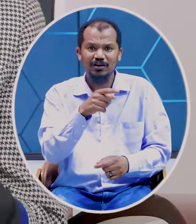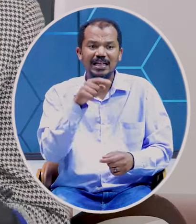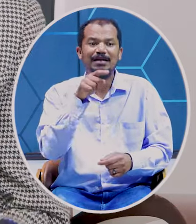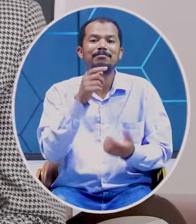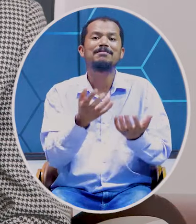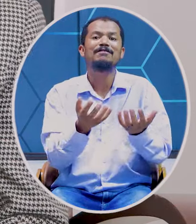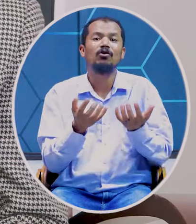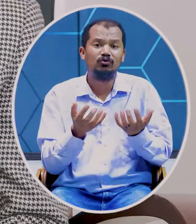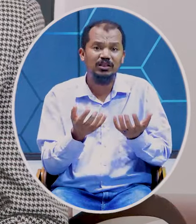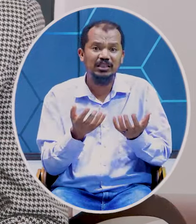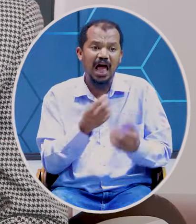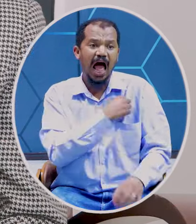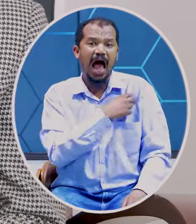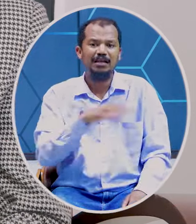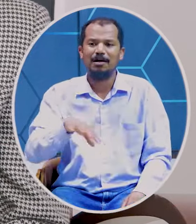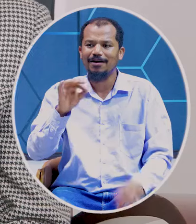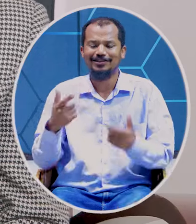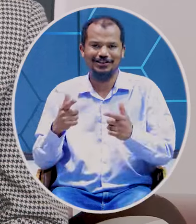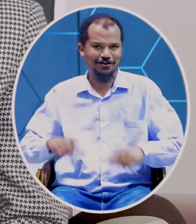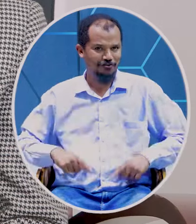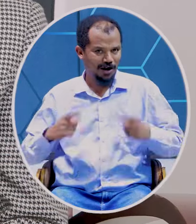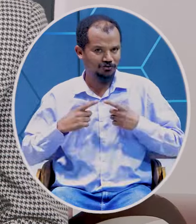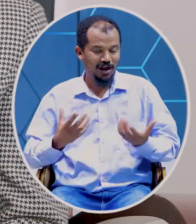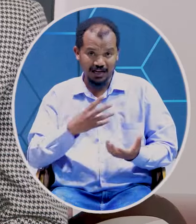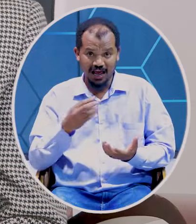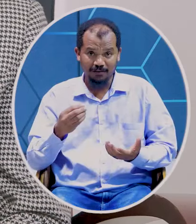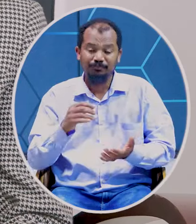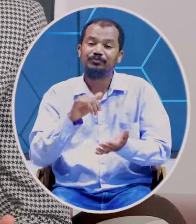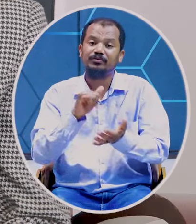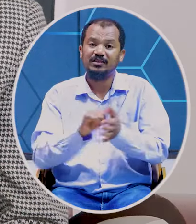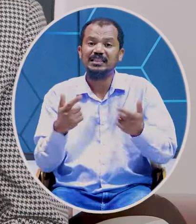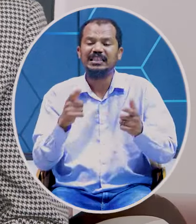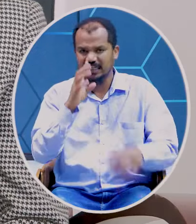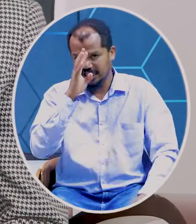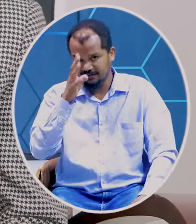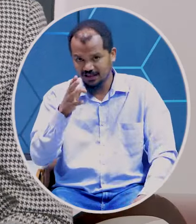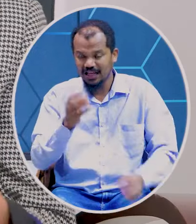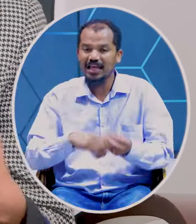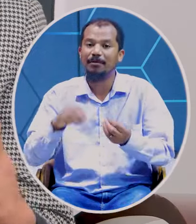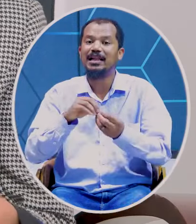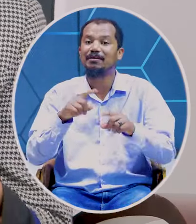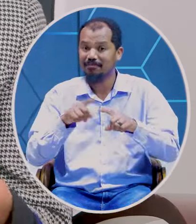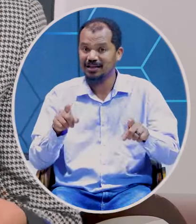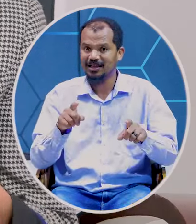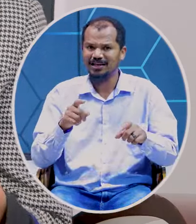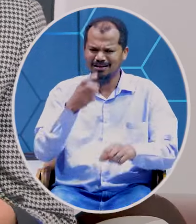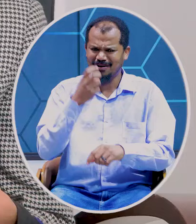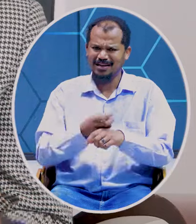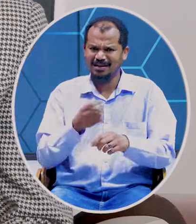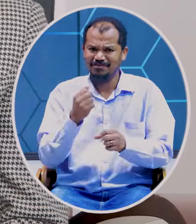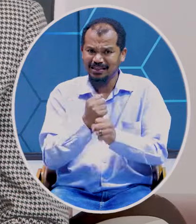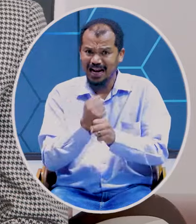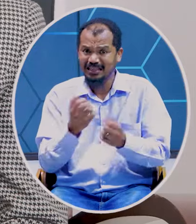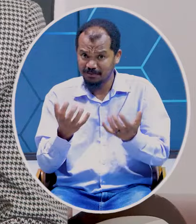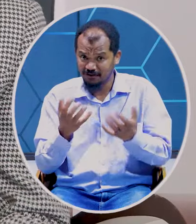ያንን የሚፈልጉትን ሐኪም የማግኘት እድል ይኖራቸዋልና ያንን እድልም ይፈጥራል። የበለጠ በተለይ ክሊኒካሊ በጣም